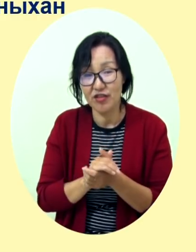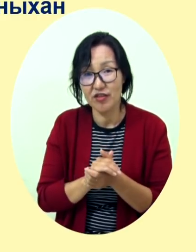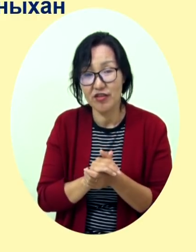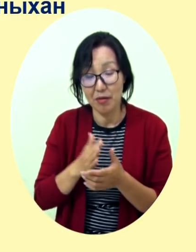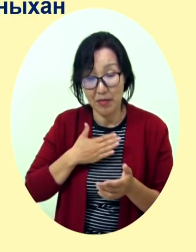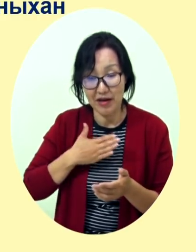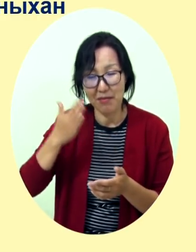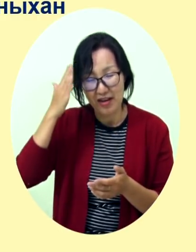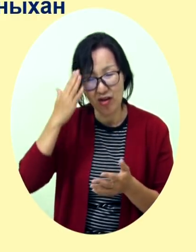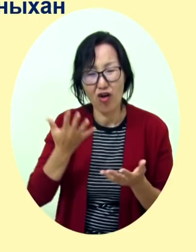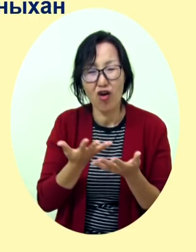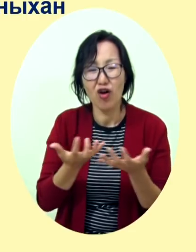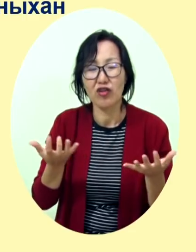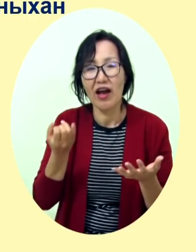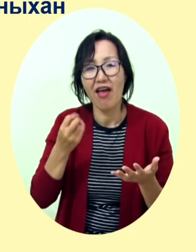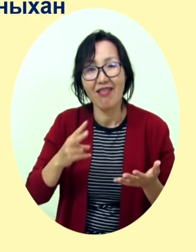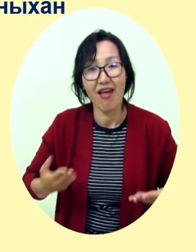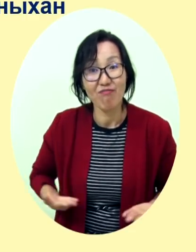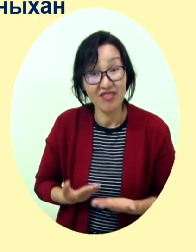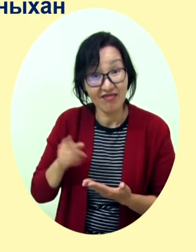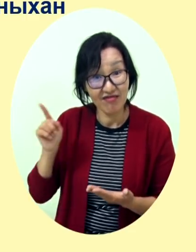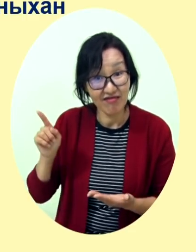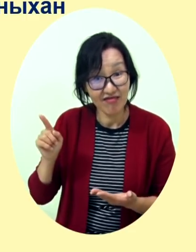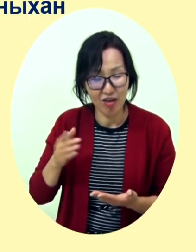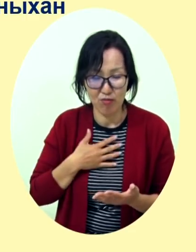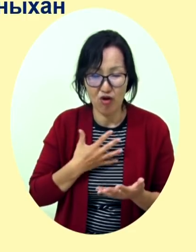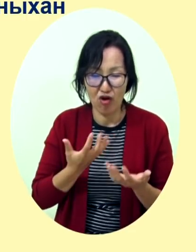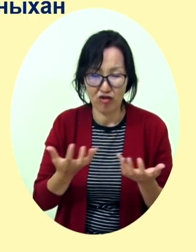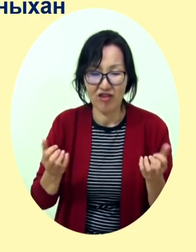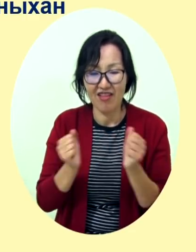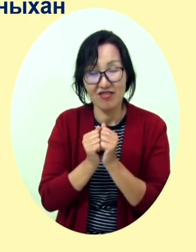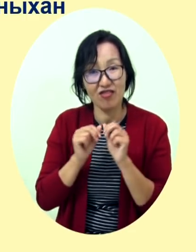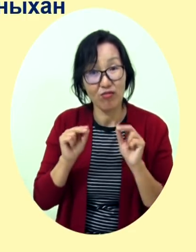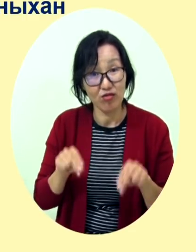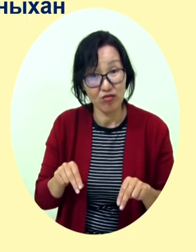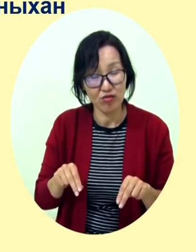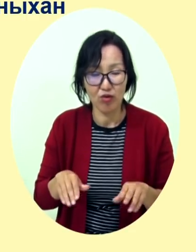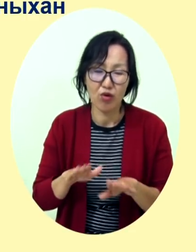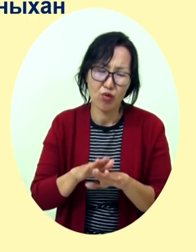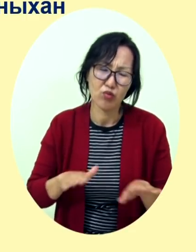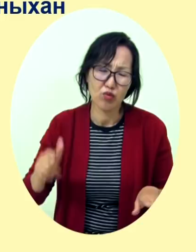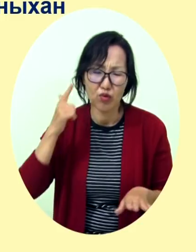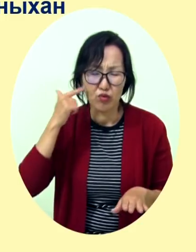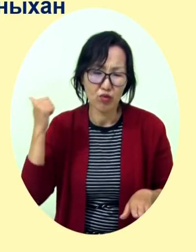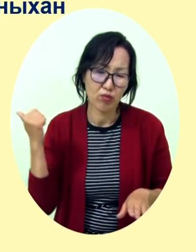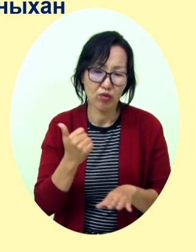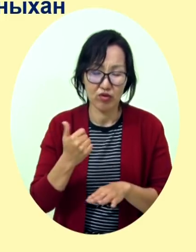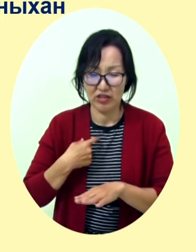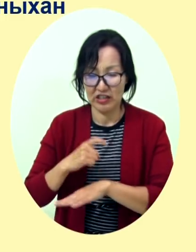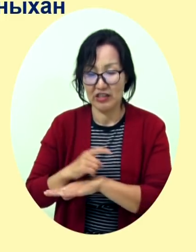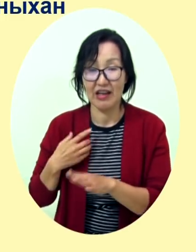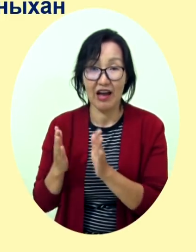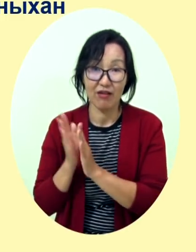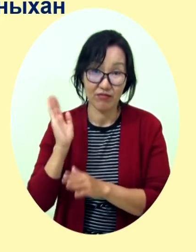дэлгэцнээс. Манай байранд олон айл амьдардаг. Би олон найзтай болсон. Хүүхдүүд өдөр бүр